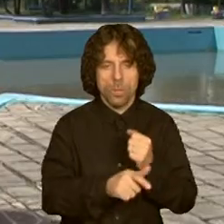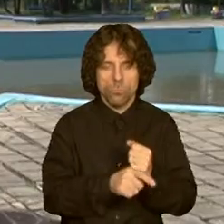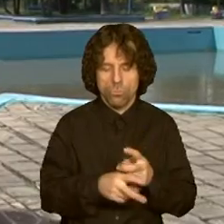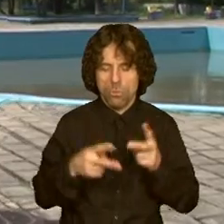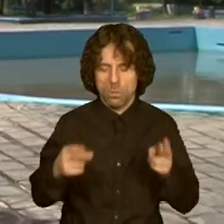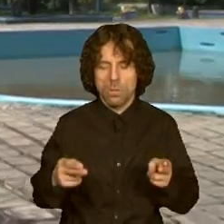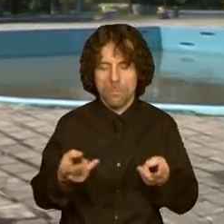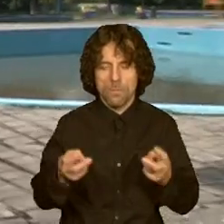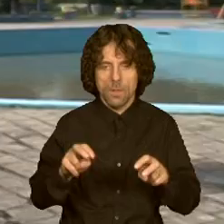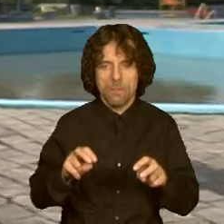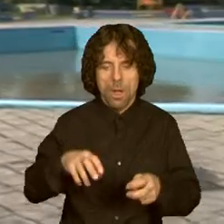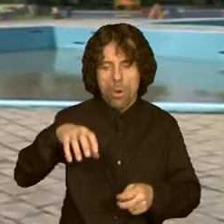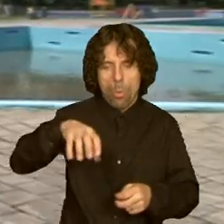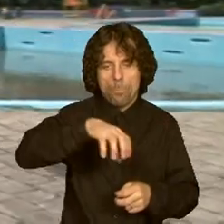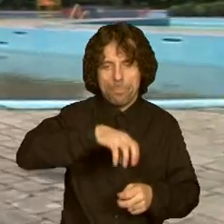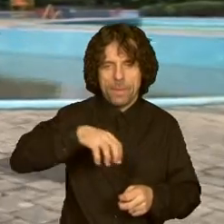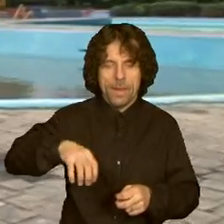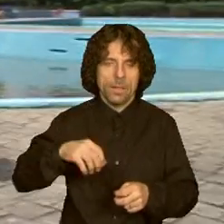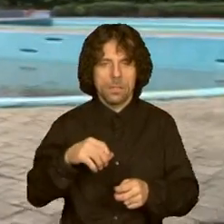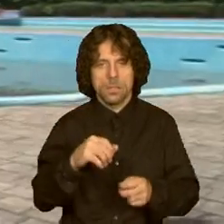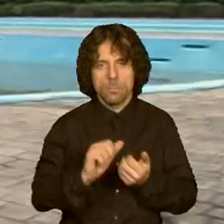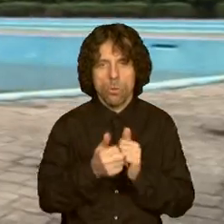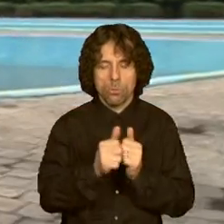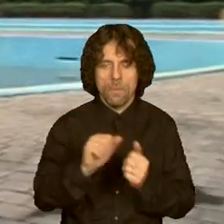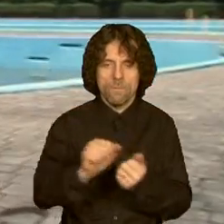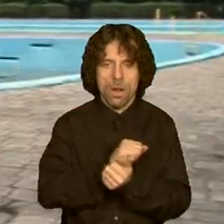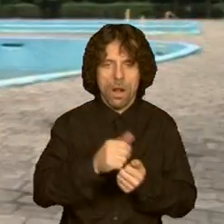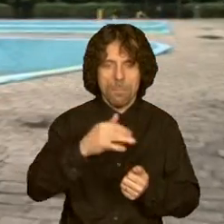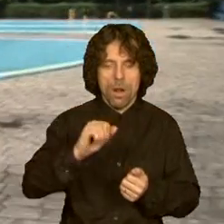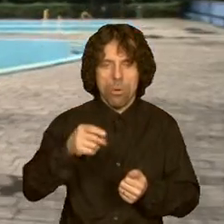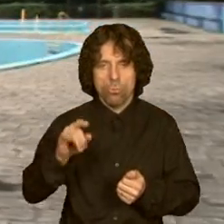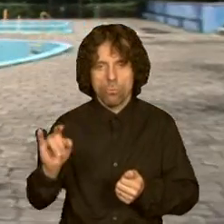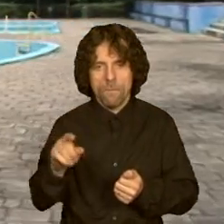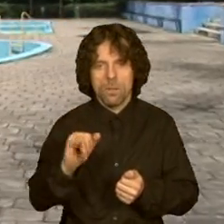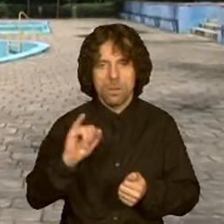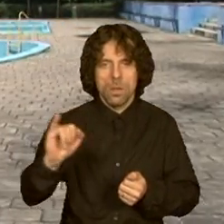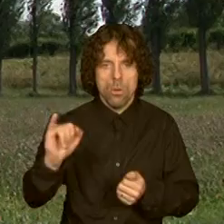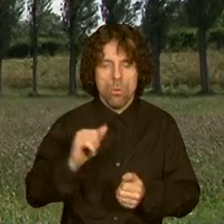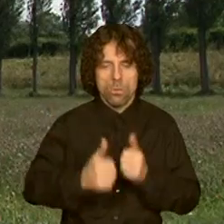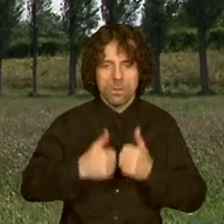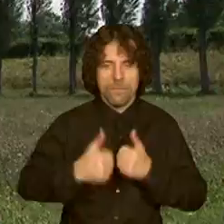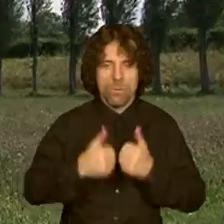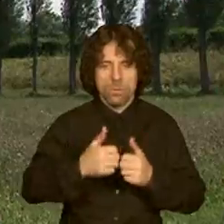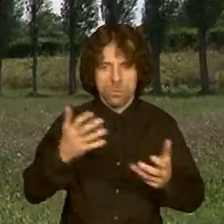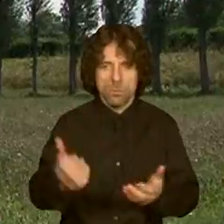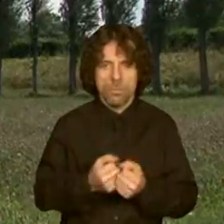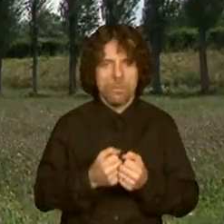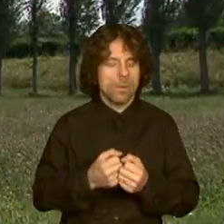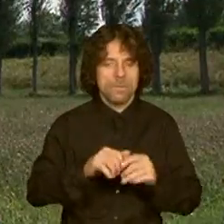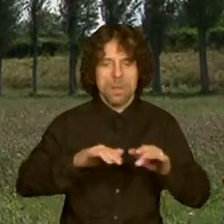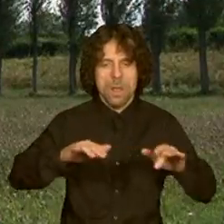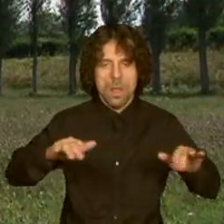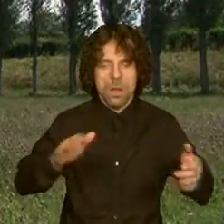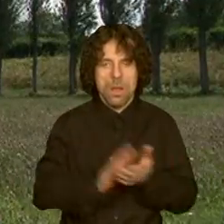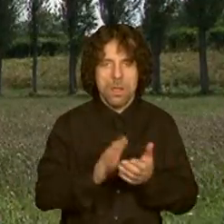70. Powstawały obiekty sportowe, klub Walka Makoszowy święcił triumfy, a jego zawodnicy zdobywali